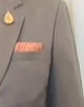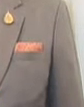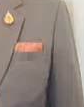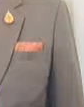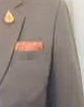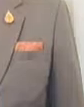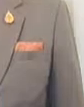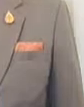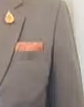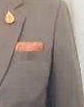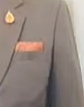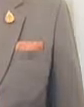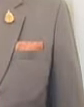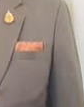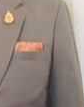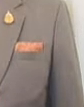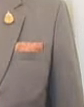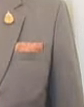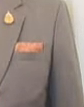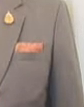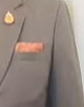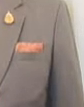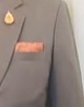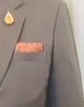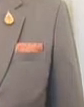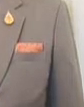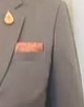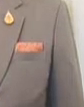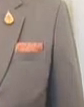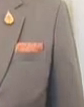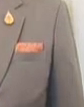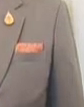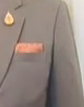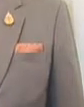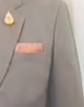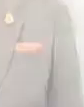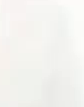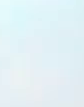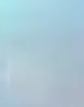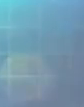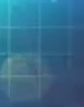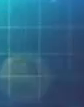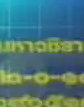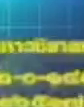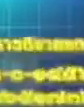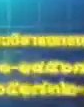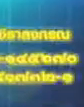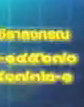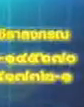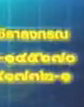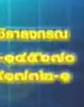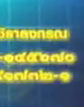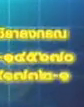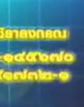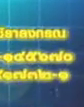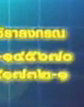จผู้ป่วยและผู้ยากไร้ทั้งในประเทศและต่างประเทศ ร่วมบริจาคและส